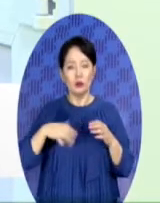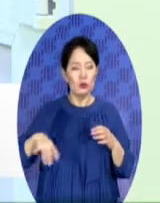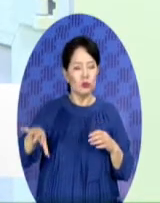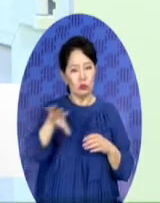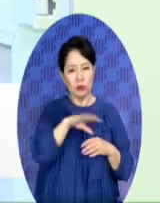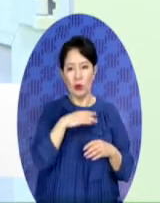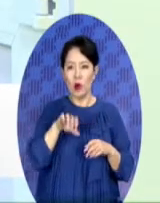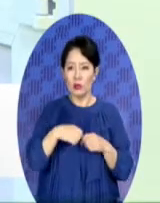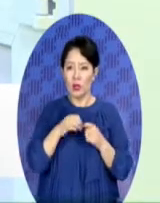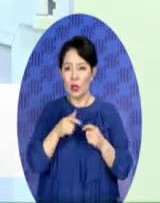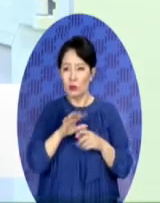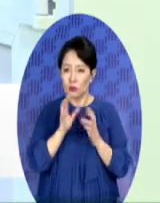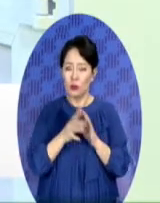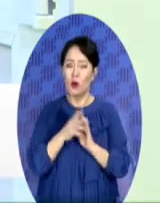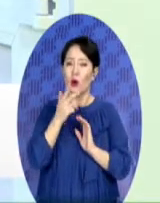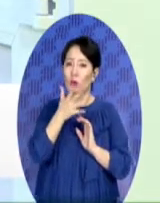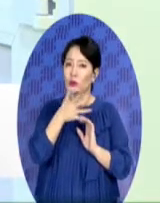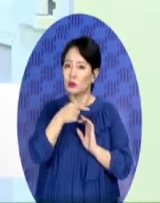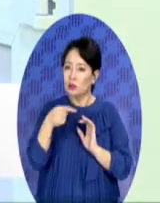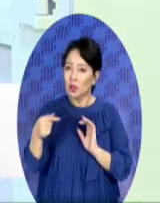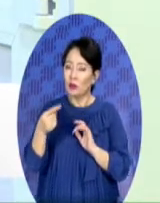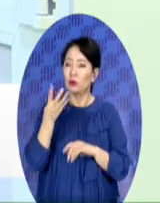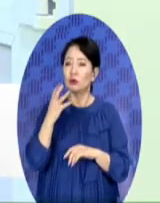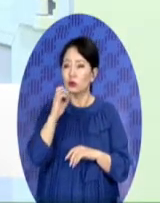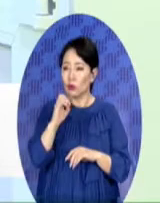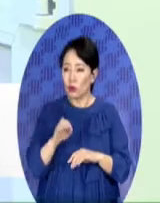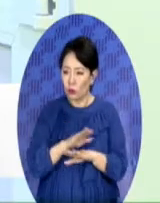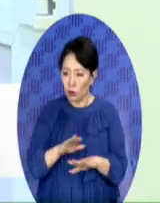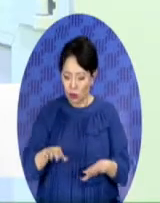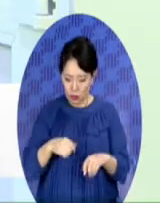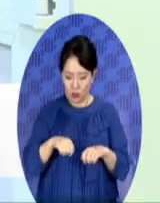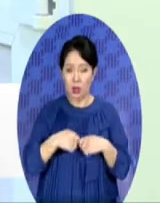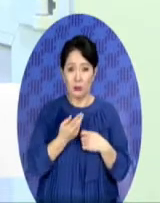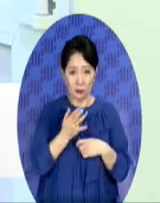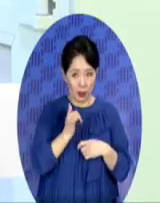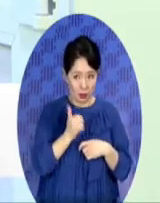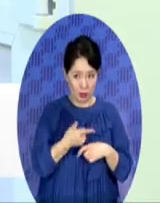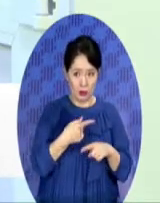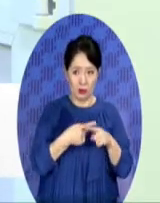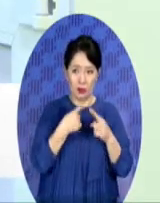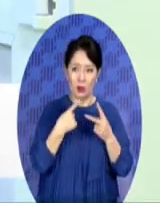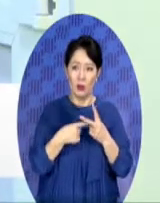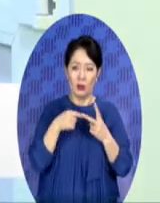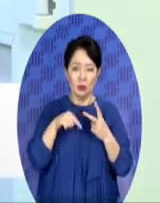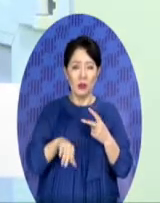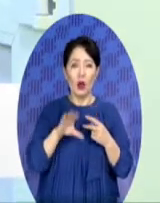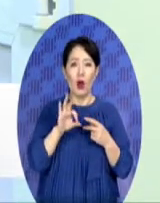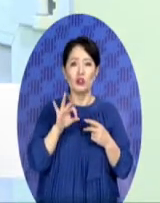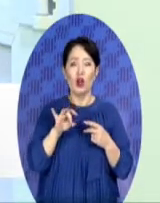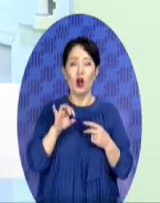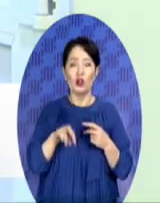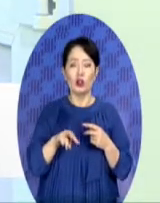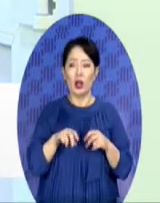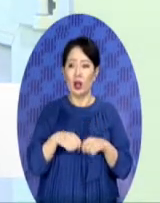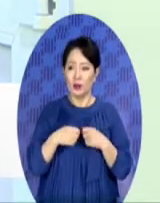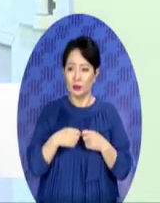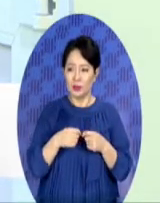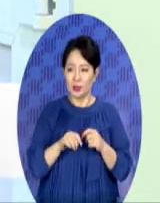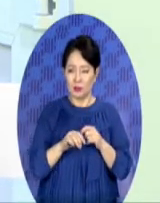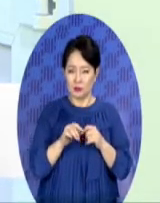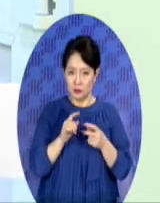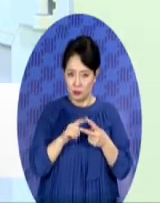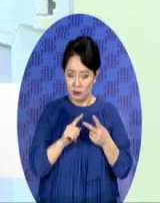нийт осол гэмтлийн шүү дээ. 35-аас 40% хүүхдийн гэмтэл эзэлж байгаа. Дээр нь манай энэ тасагч нь осол гэмтлээс гадна төрөл